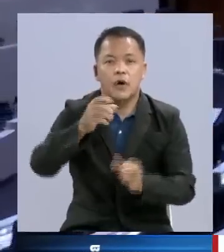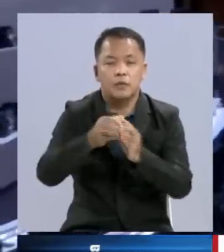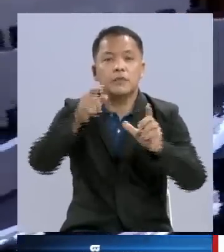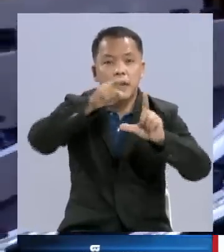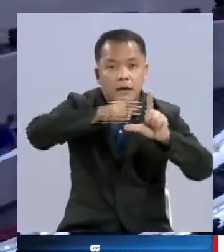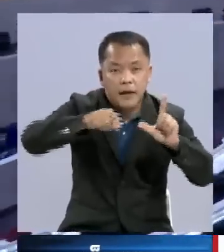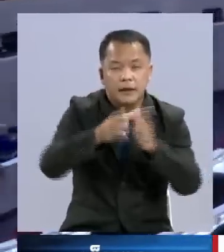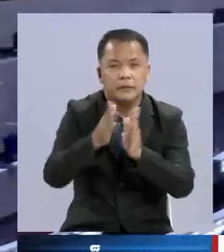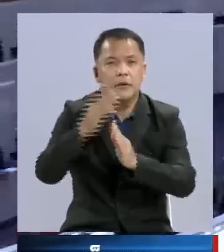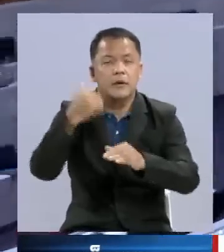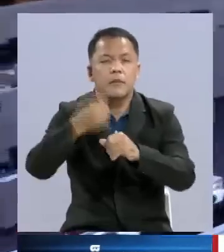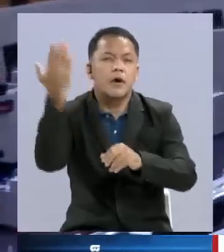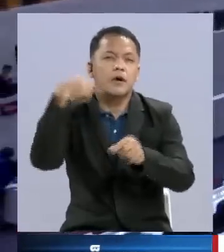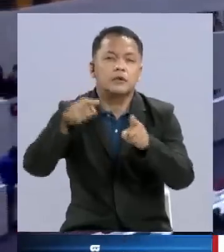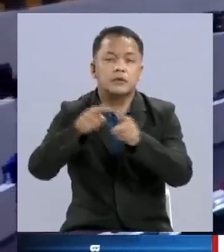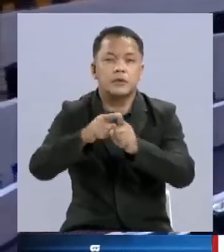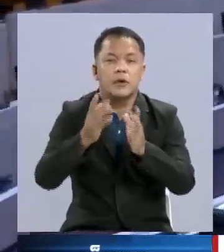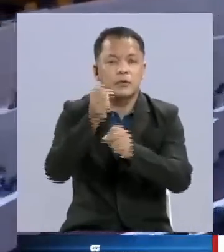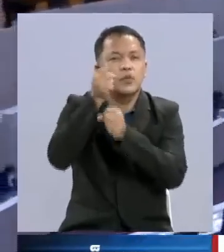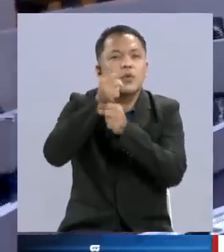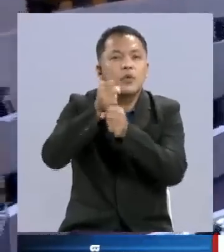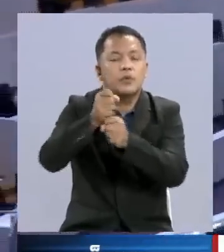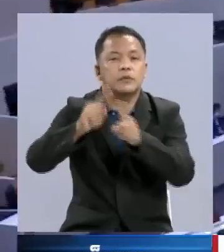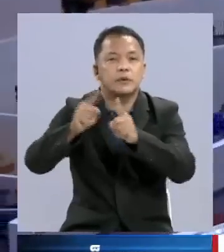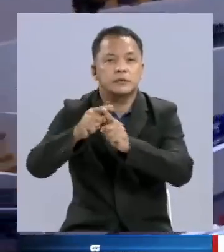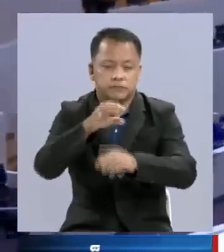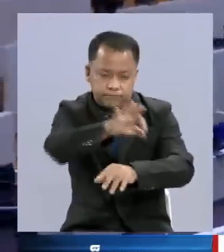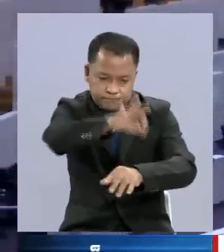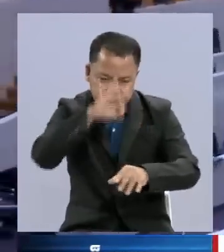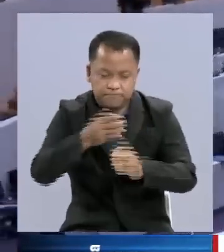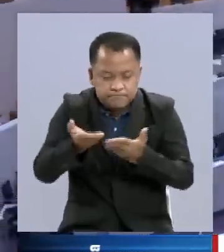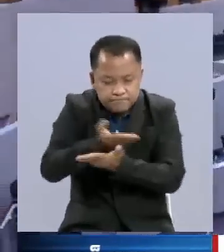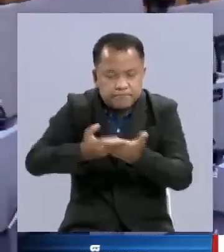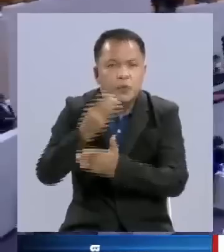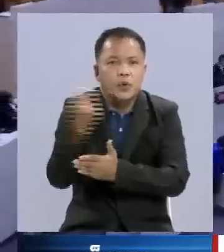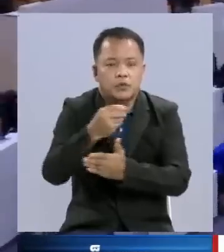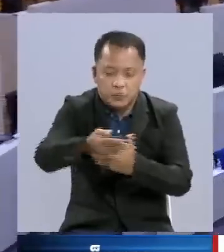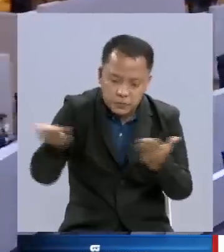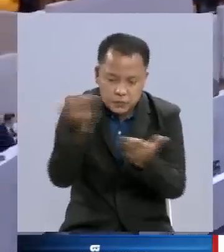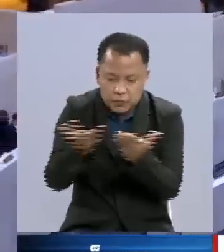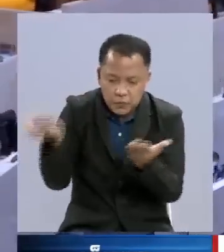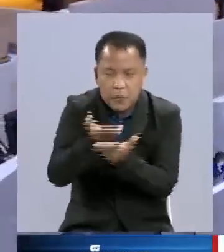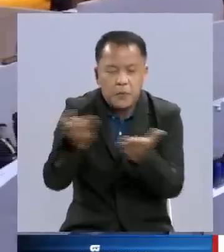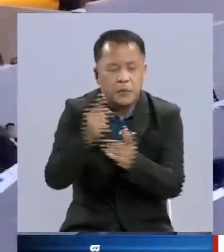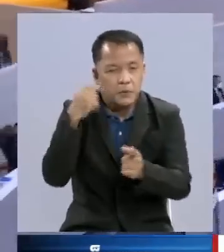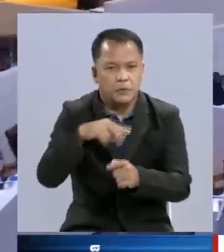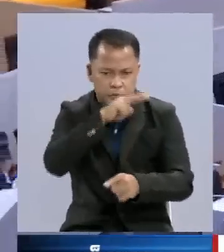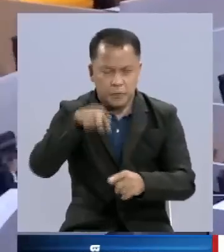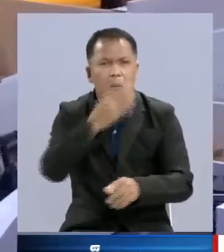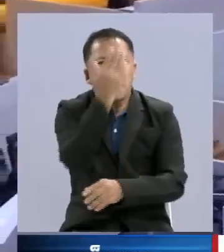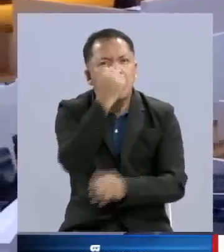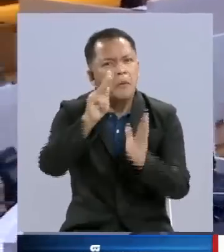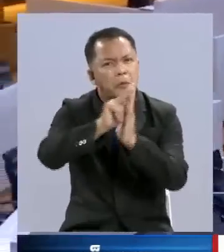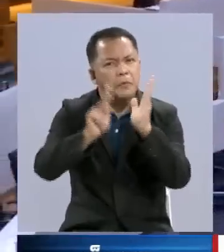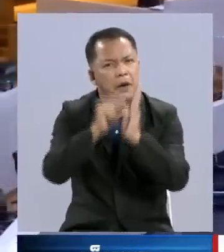คก้าวไกลที่โดนคดีในเรื่องของการชุมนุมต่างๆถูกหยิบขึ้นมาพิจารณารวดเร็วฉับไวหลายคนก็บอกว่าเอ๊ะทำไมก